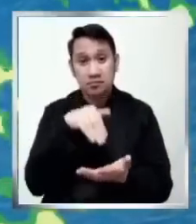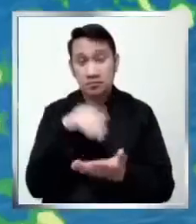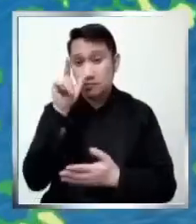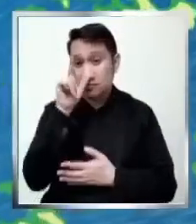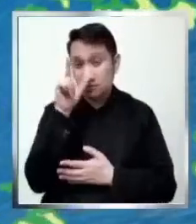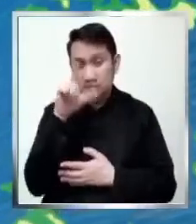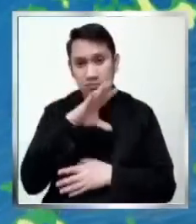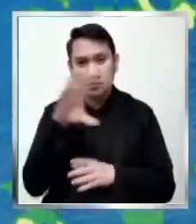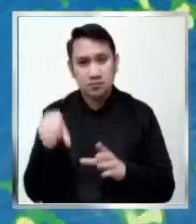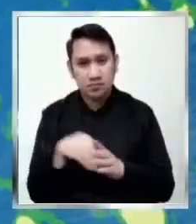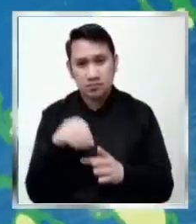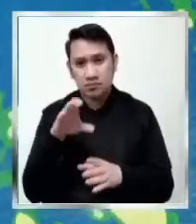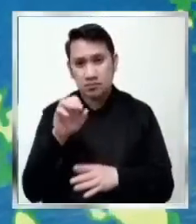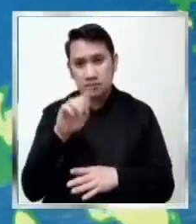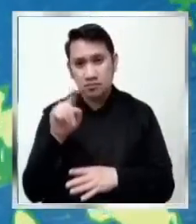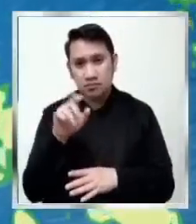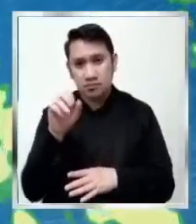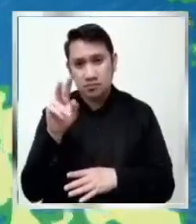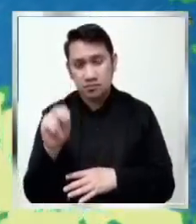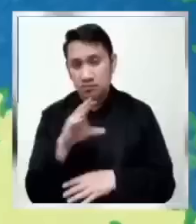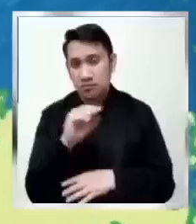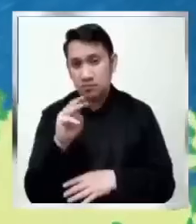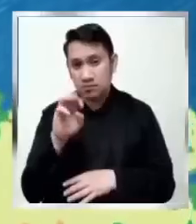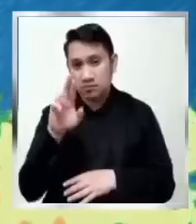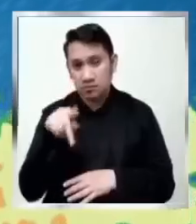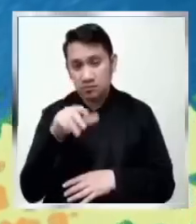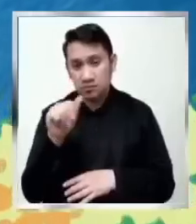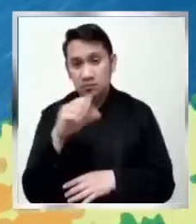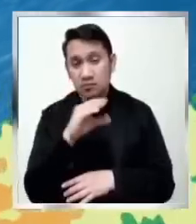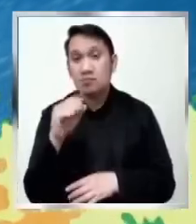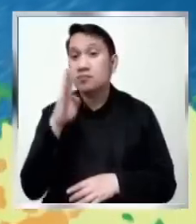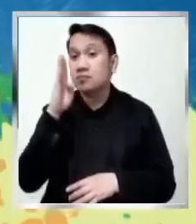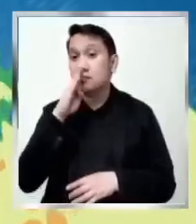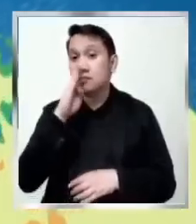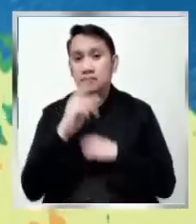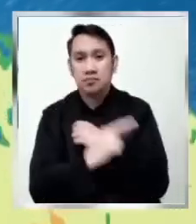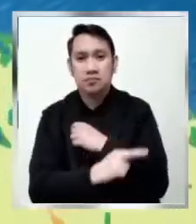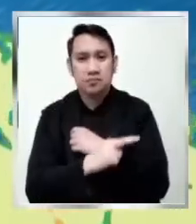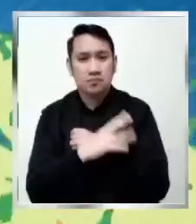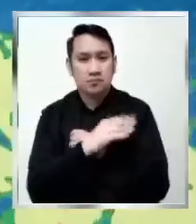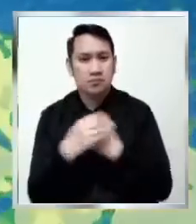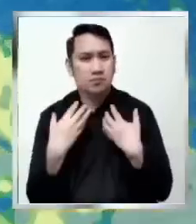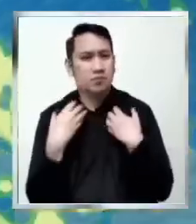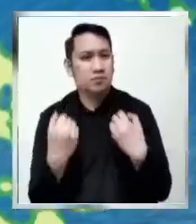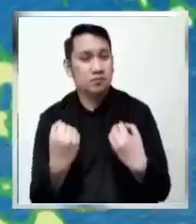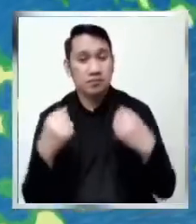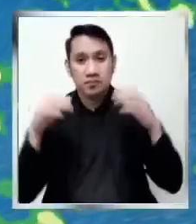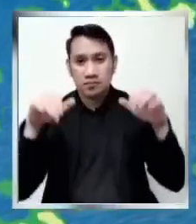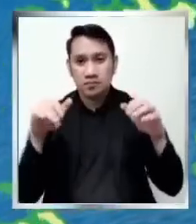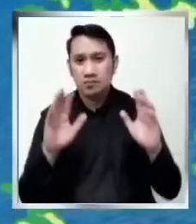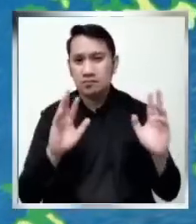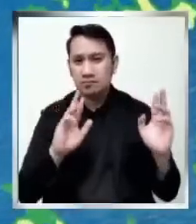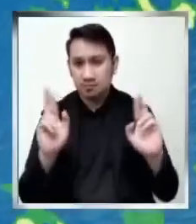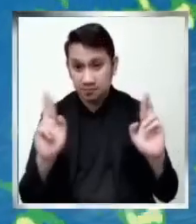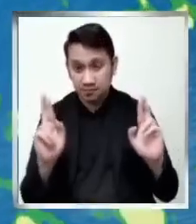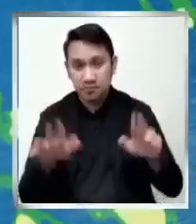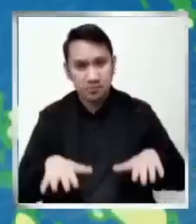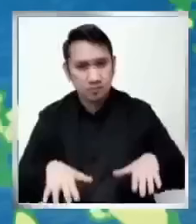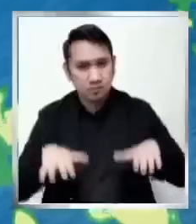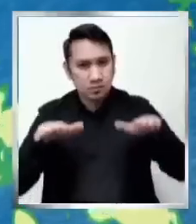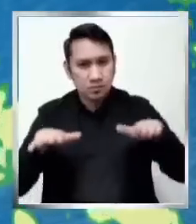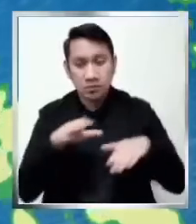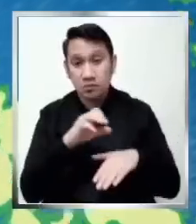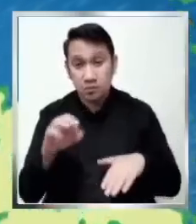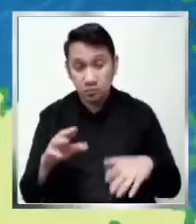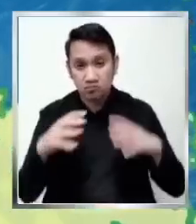ang Calabarzon, Mimaropa at ang Bicol Region. May malalakas na ulan kaya maghanda sa banta ng baha o kaya naman